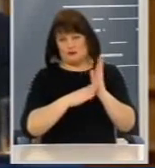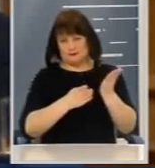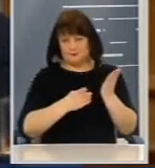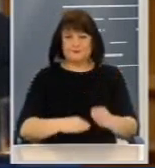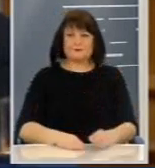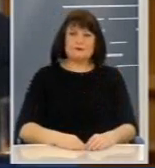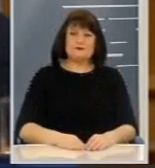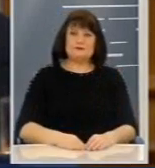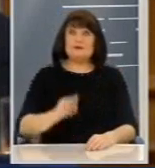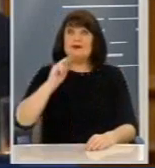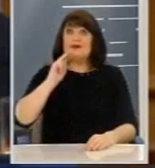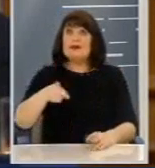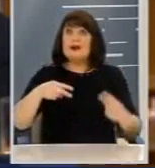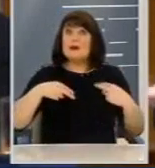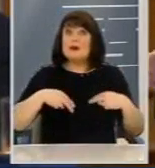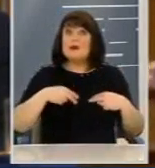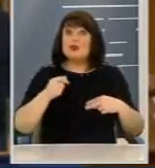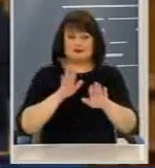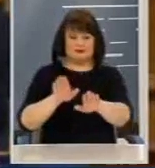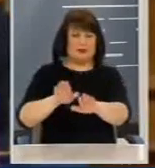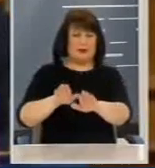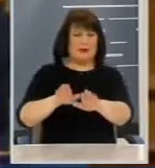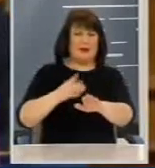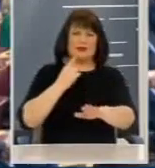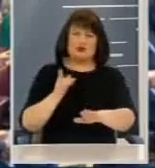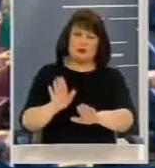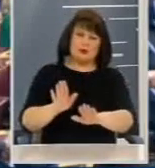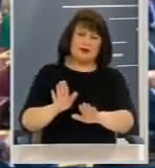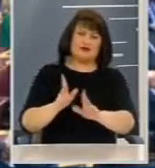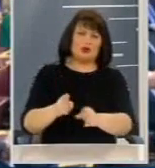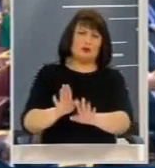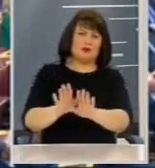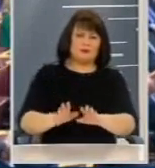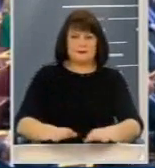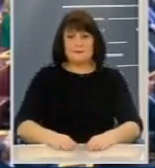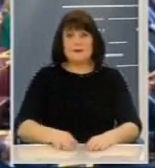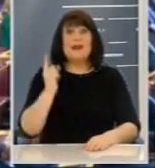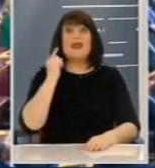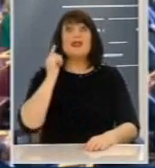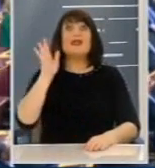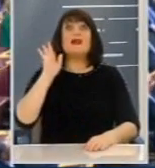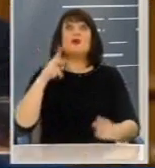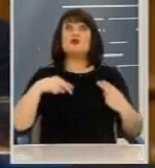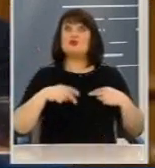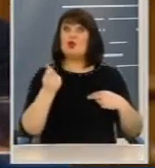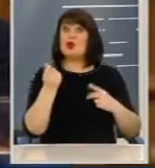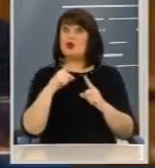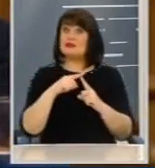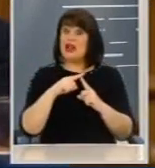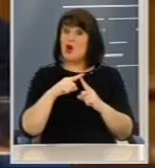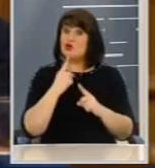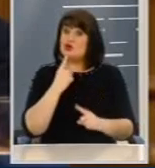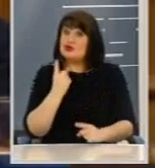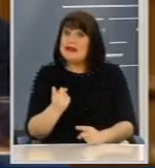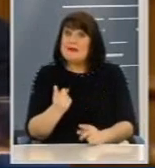την απάντηση του κύριου Τσακαλώτου. Σταματήστε, θα σας τα πω. Δεν ακούσατε την απάντηση του κύριου Τσακαλώτου, η οποία απάντηση ήταν